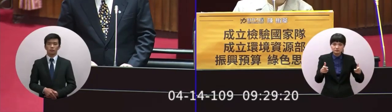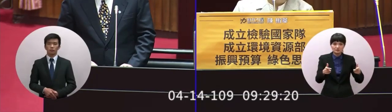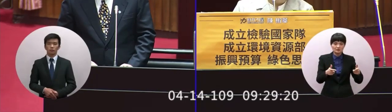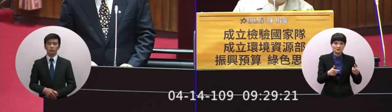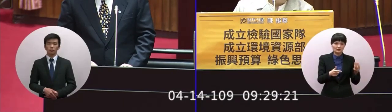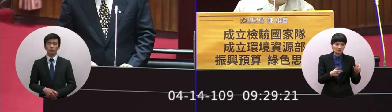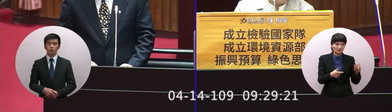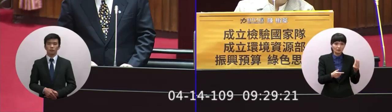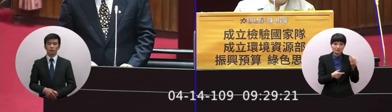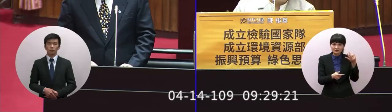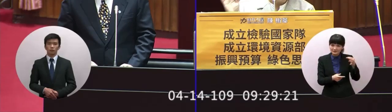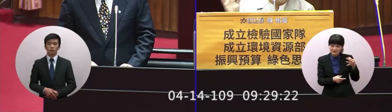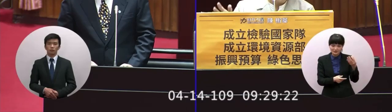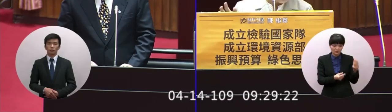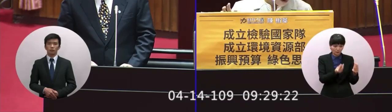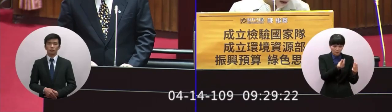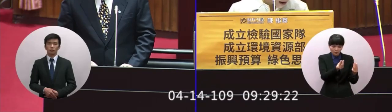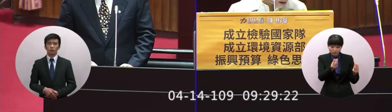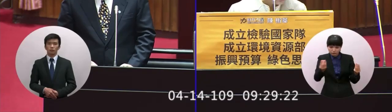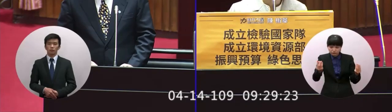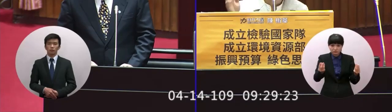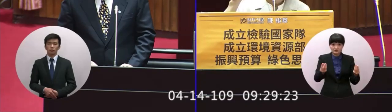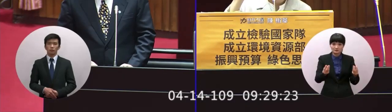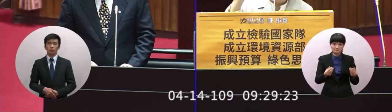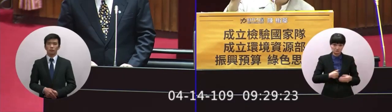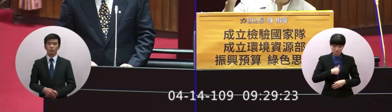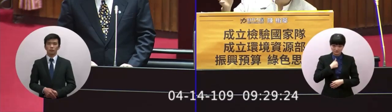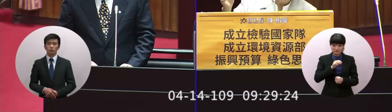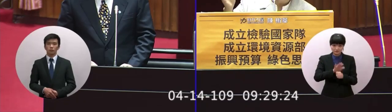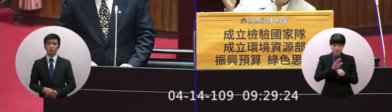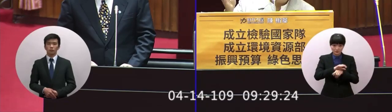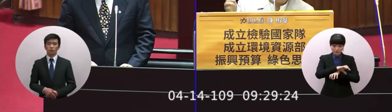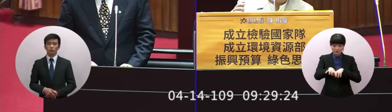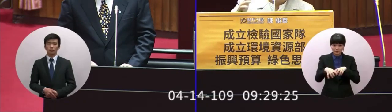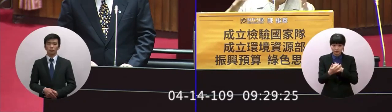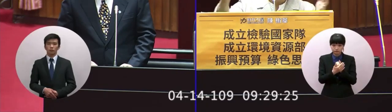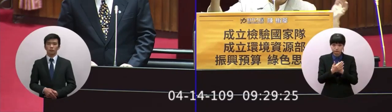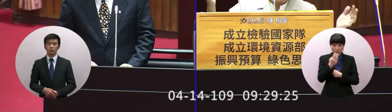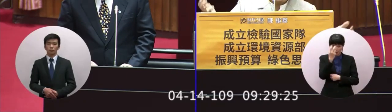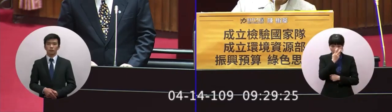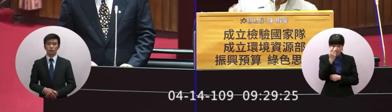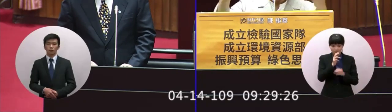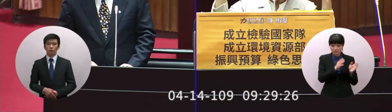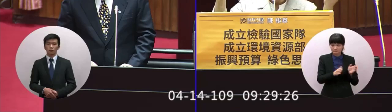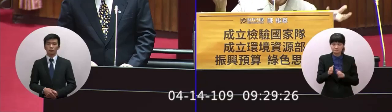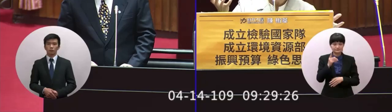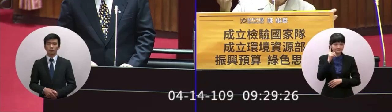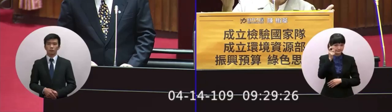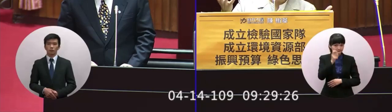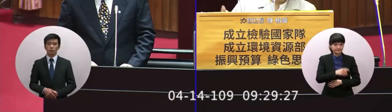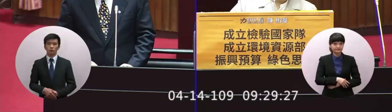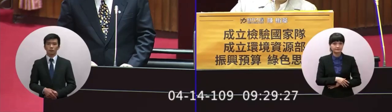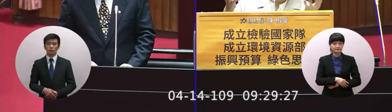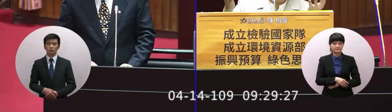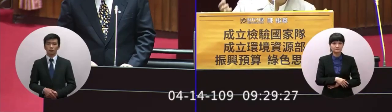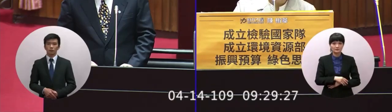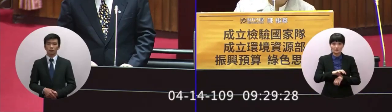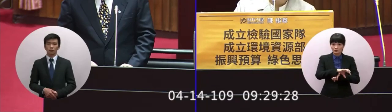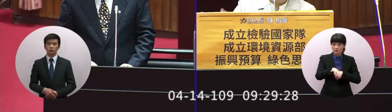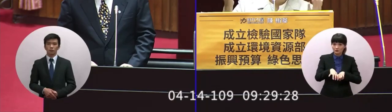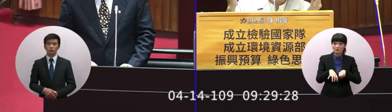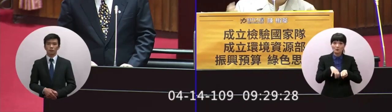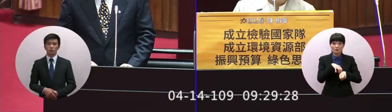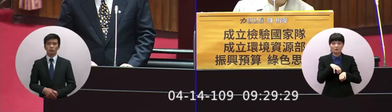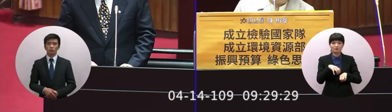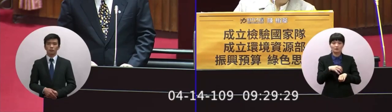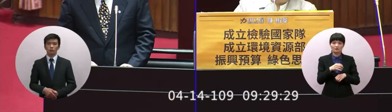环境管理的。那环境管理就是不只是整个空气的问题，还有土